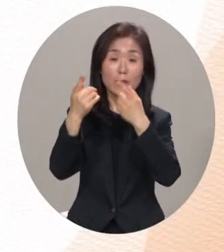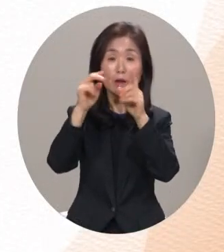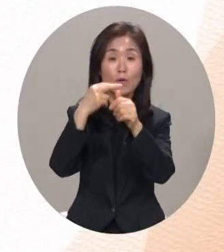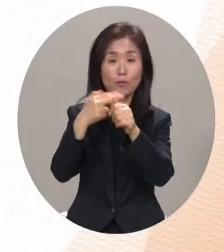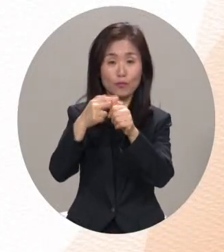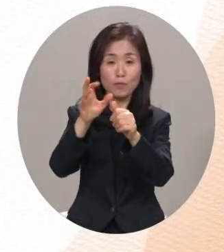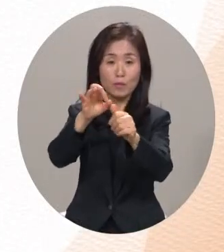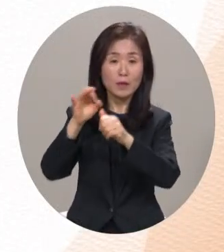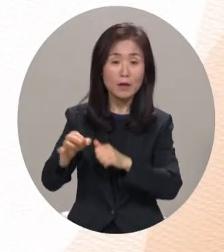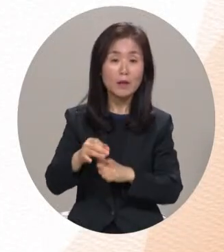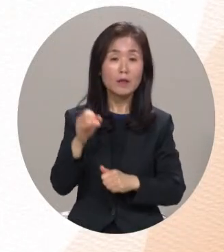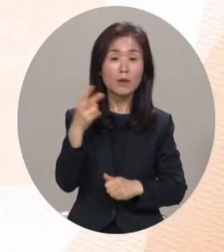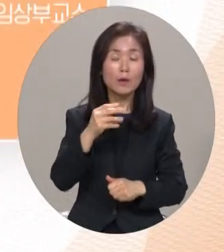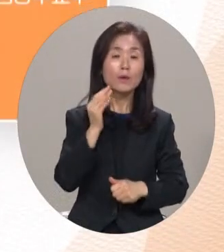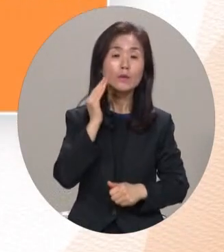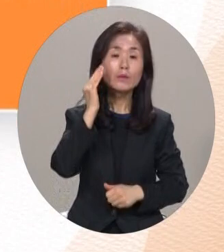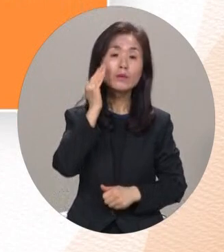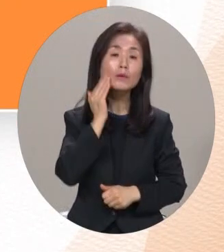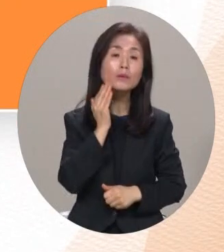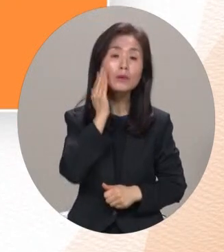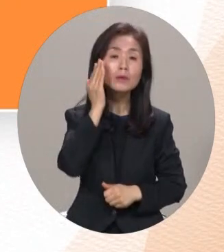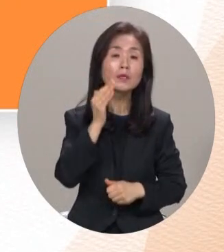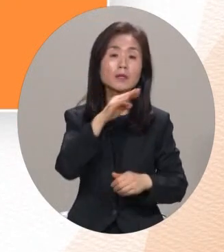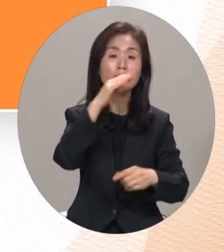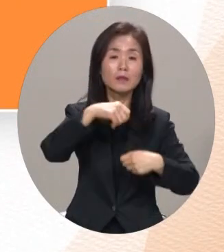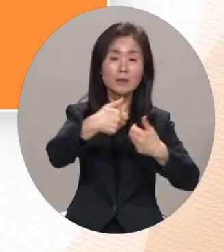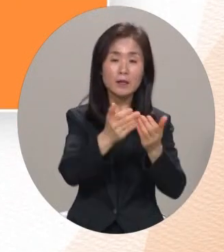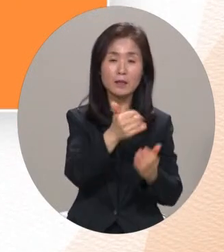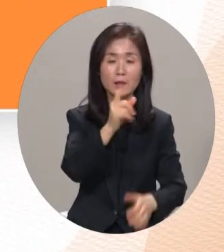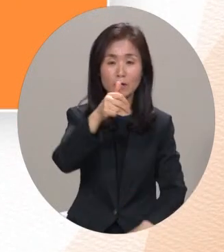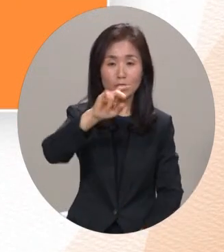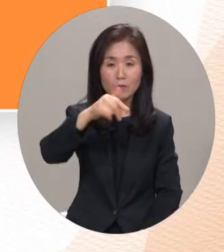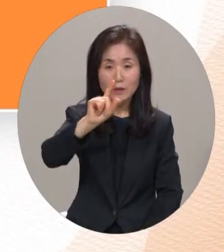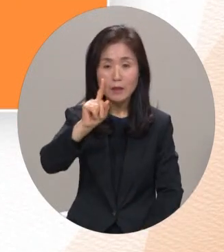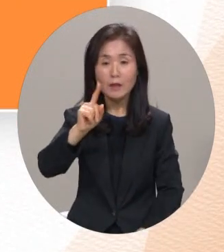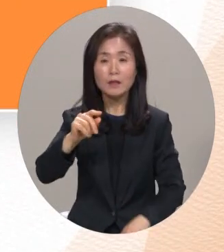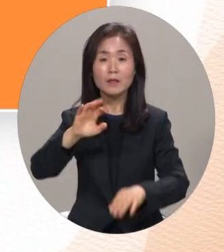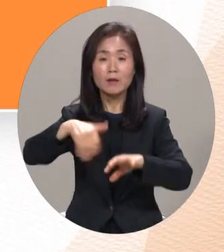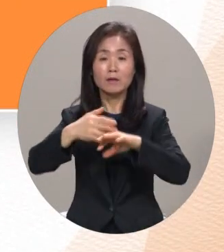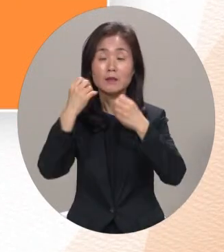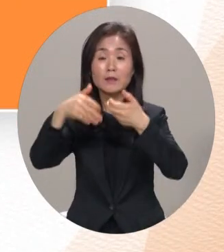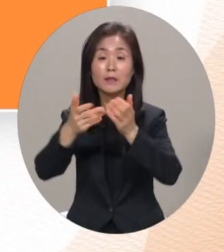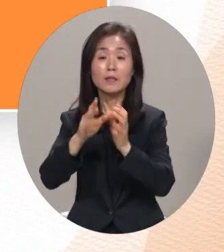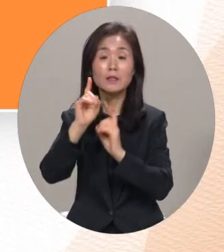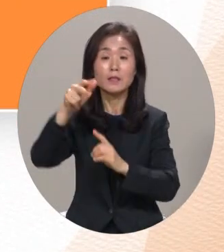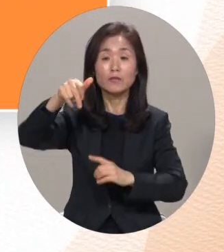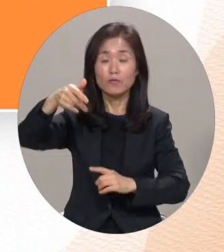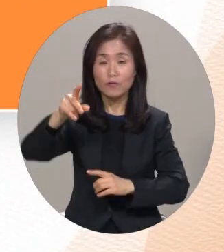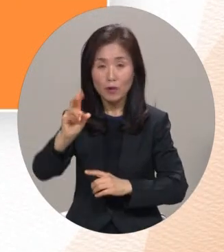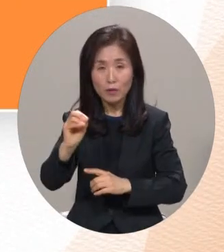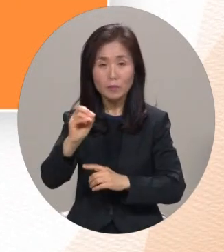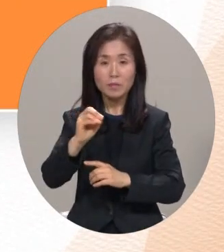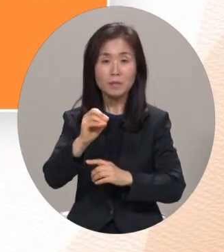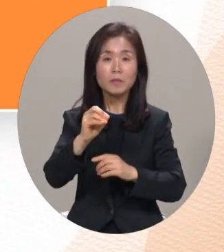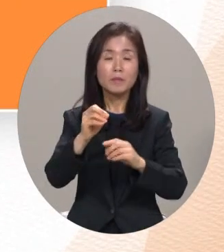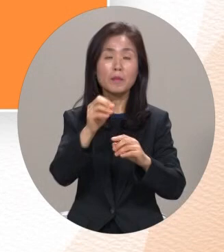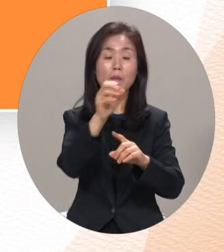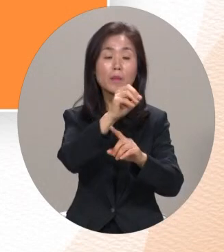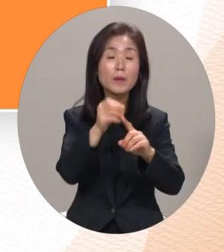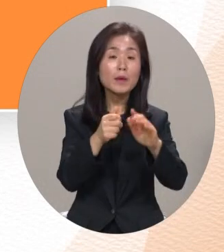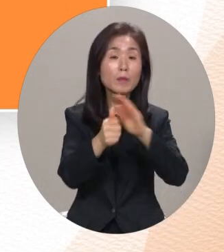보건의료 노조 위원장을 개혁 신당은 이주영 전 순천향대 소화 응급의학과 교수를 비례